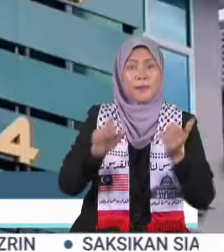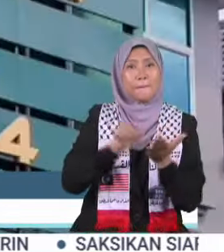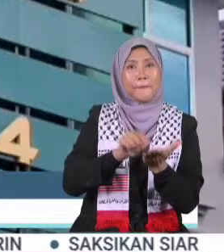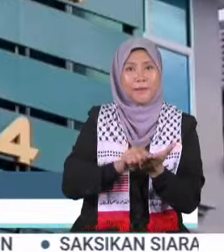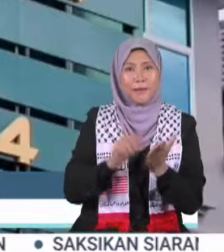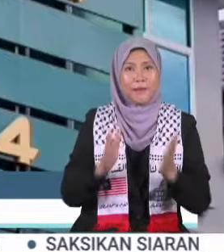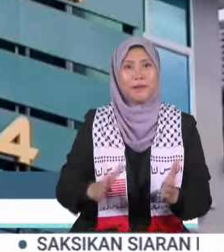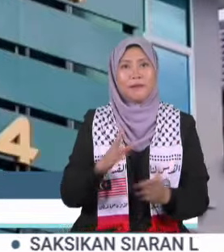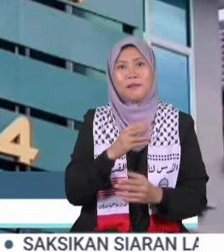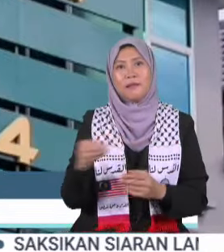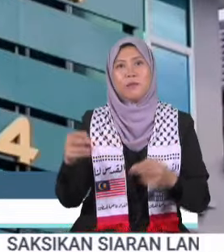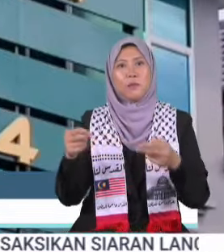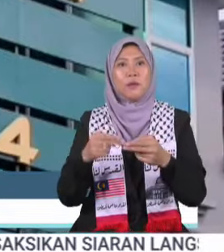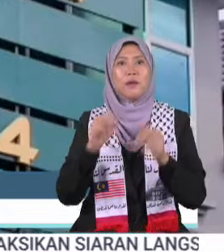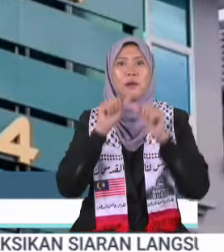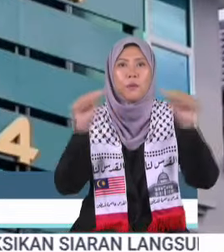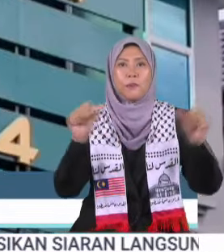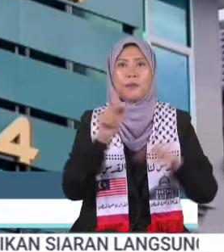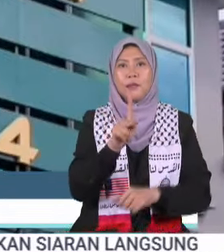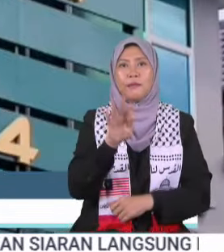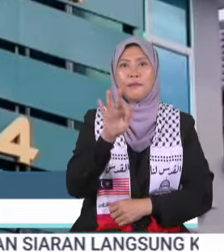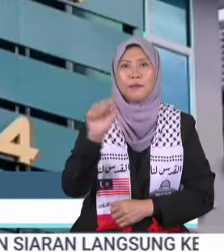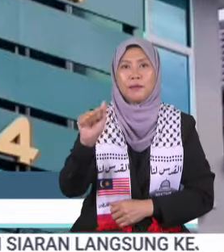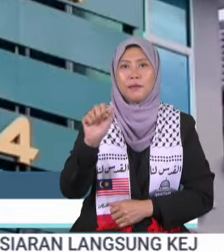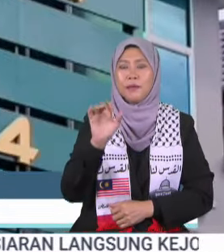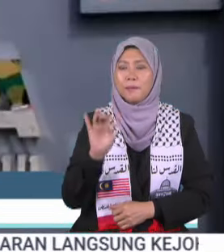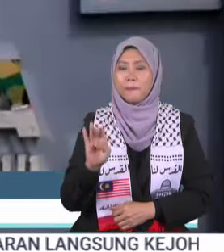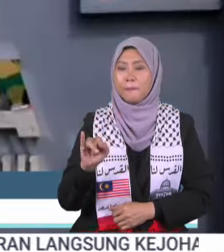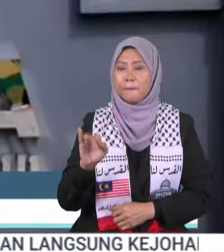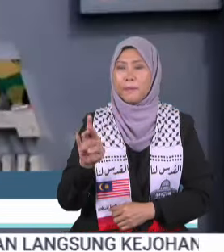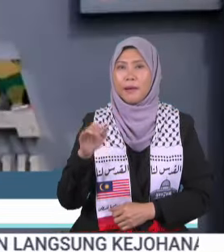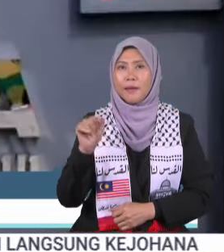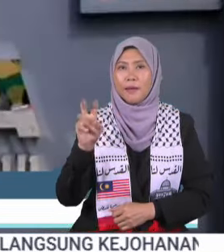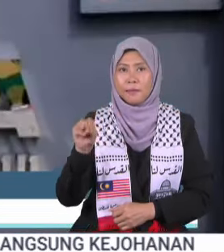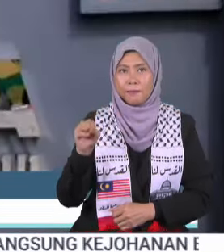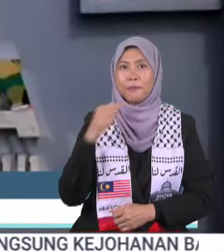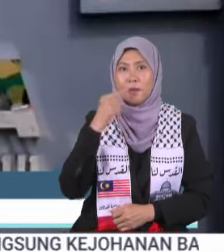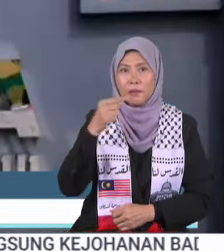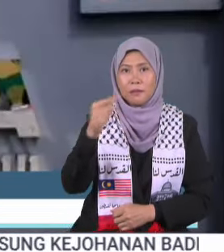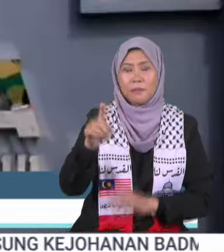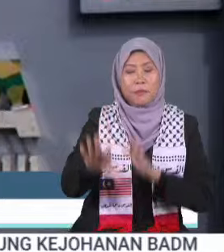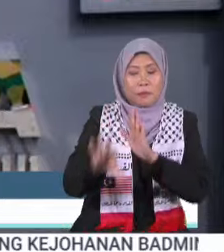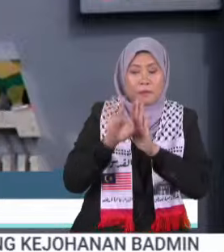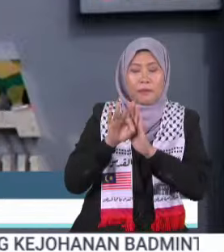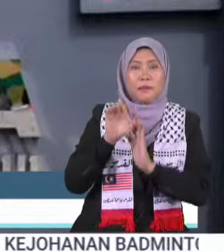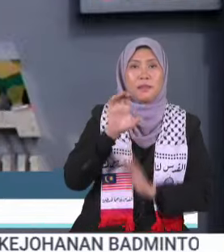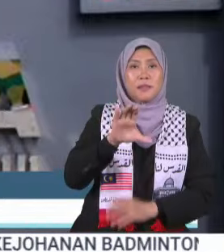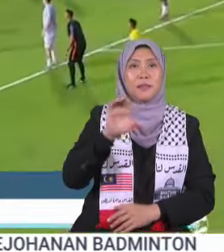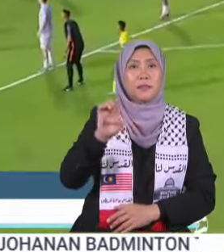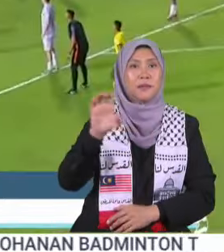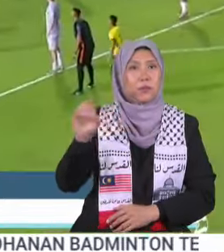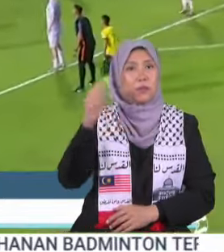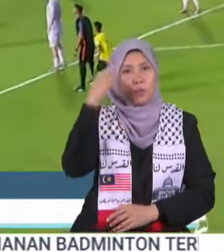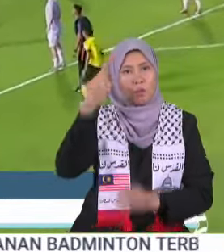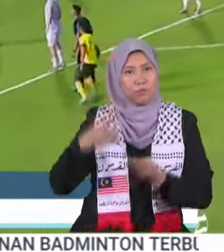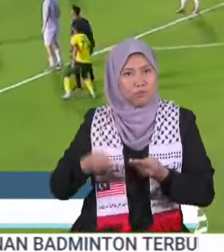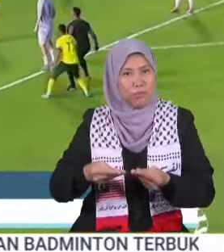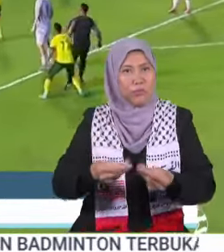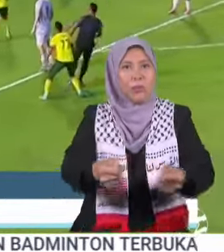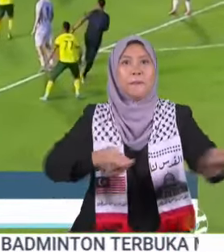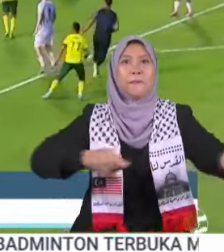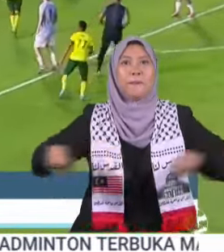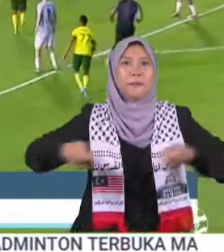media dan Perhubungan awam kfa iaitu Ibrahim Ismail berkata pelantikan CEO adalah bagi melancarkan